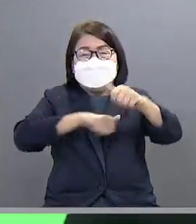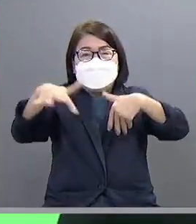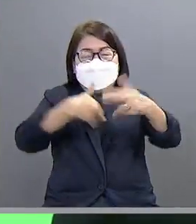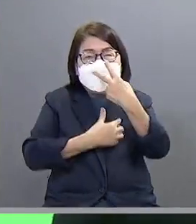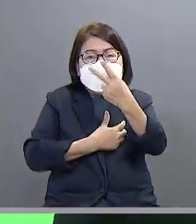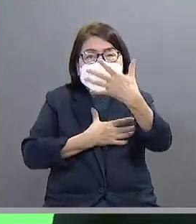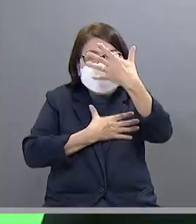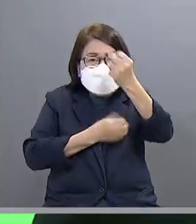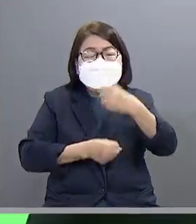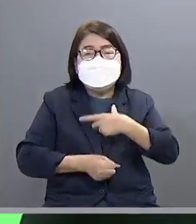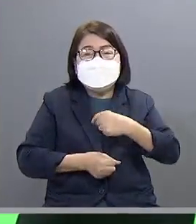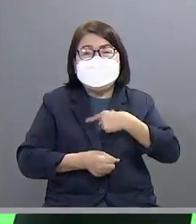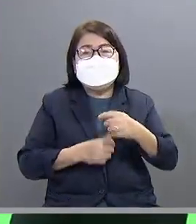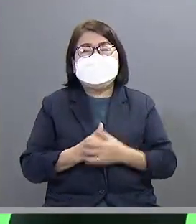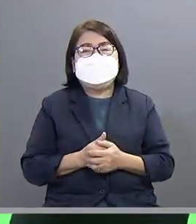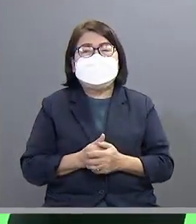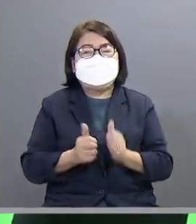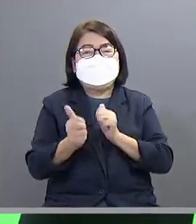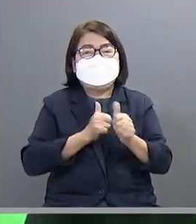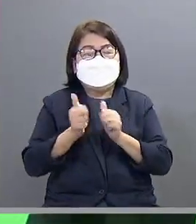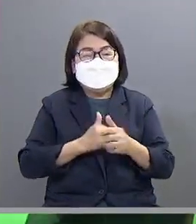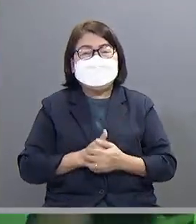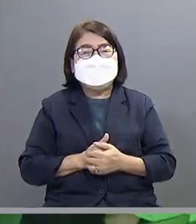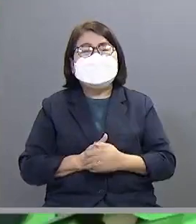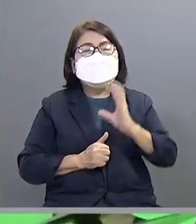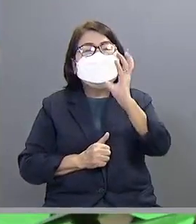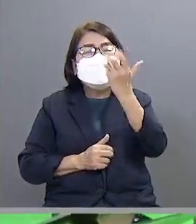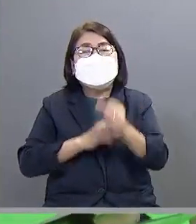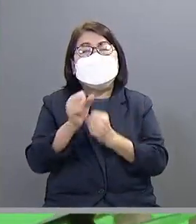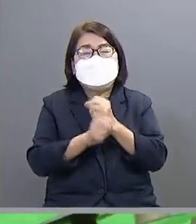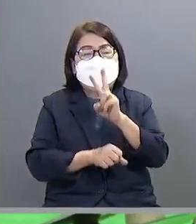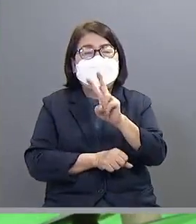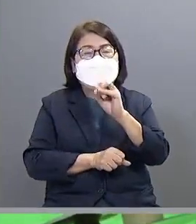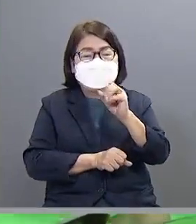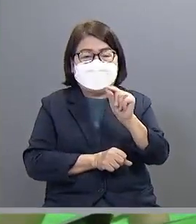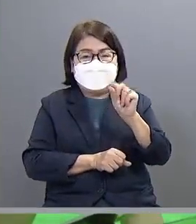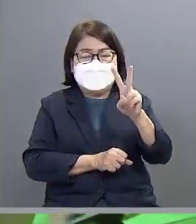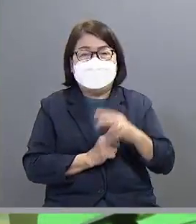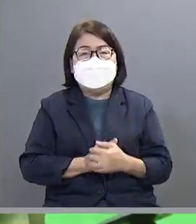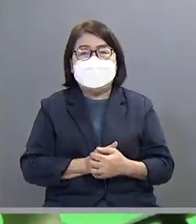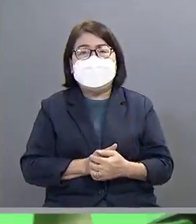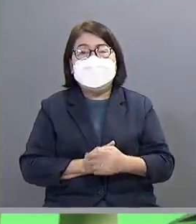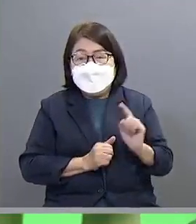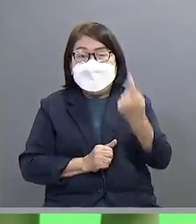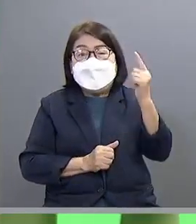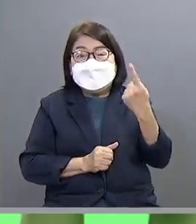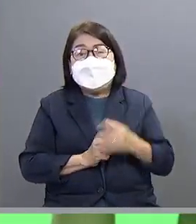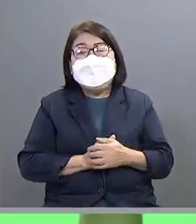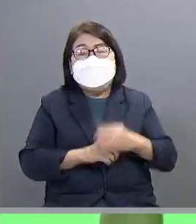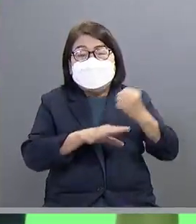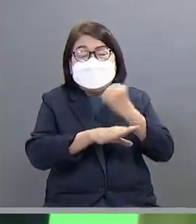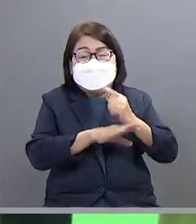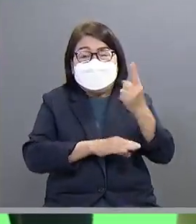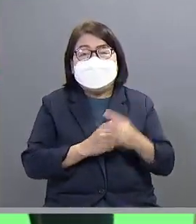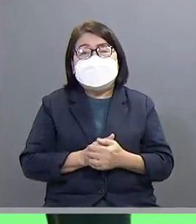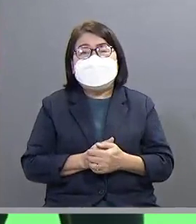WAMS SB World Championship 2022ได้อย่างอยู่หมัดถือว่าเป็นวงน้องใหม่สำหรับการประกวดประเภท Drumline